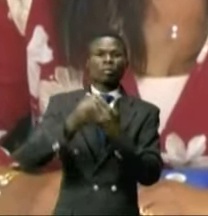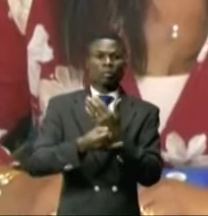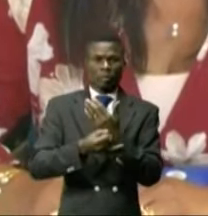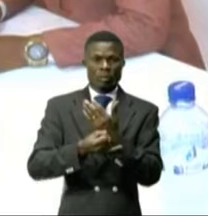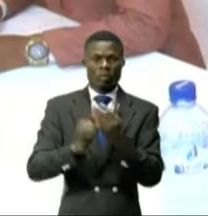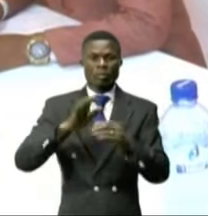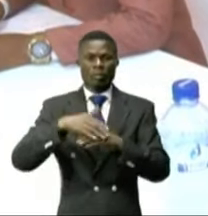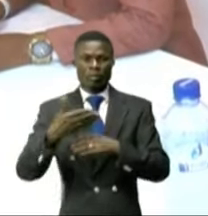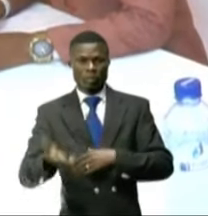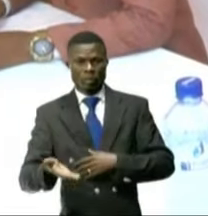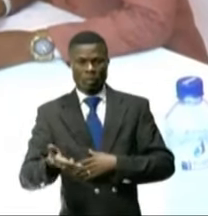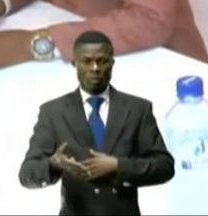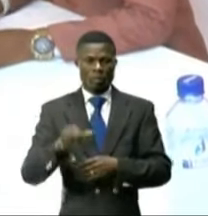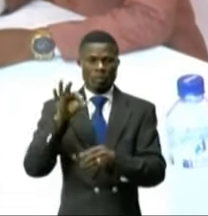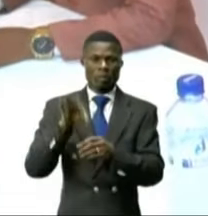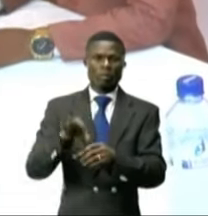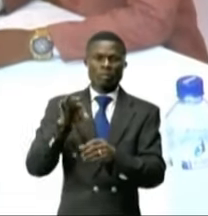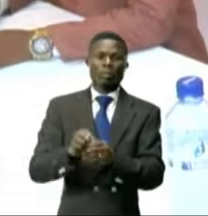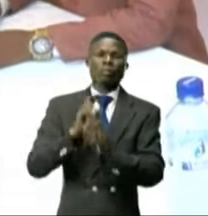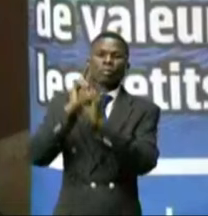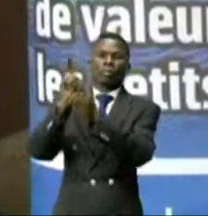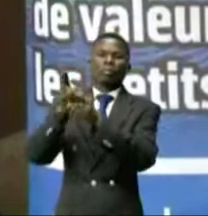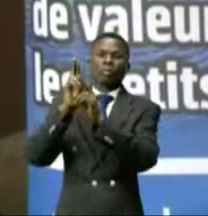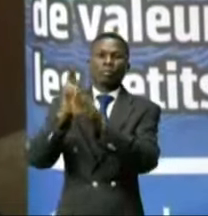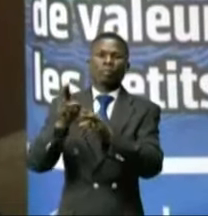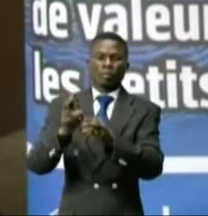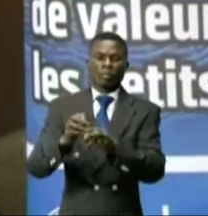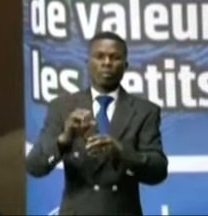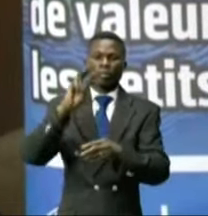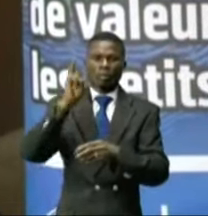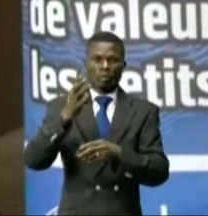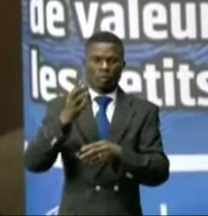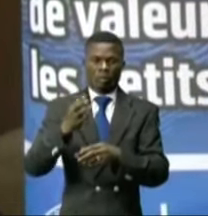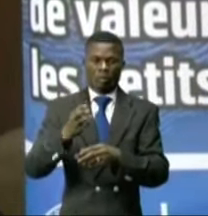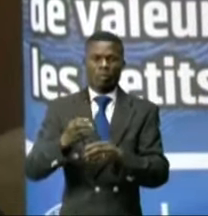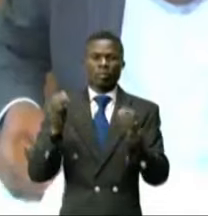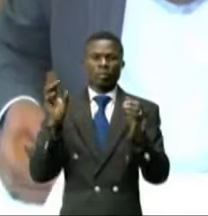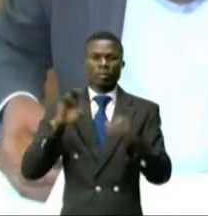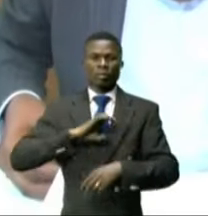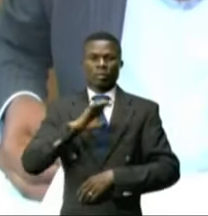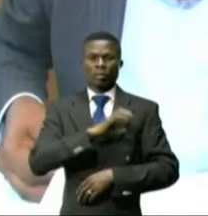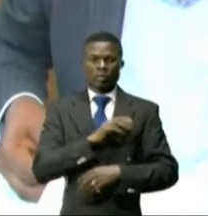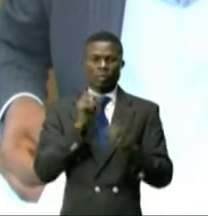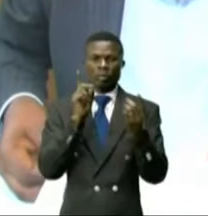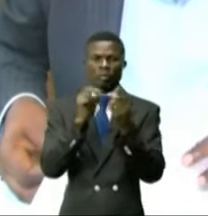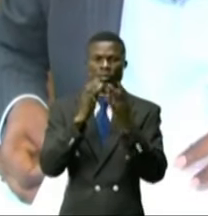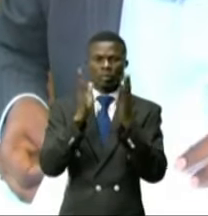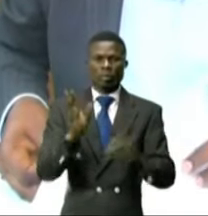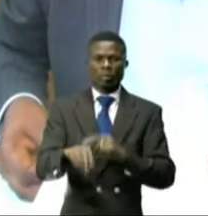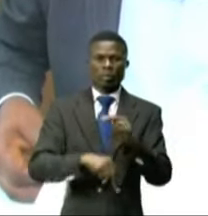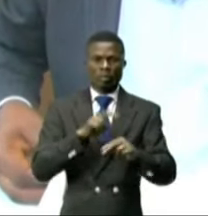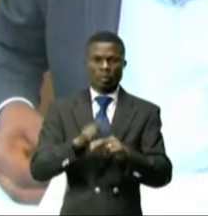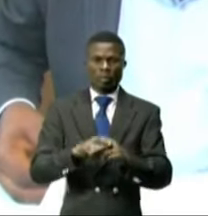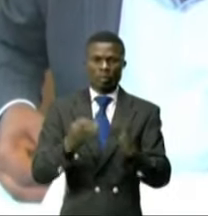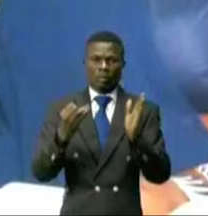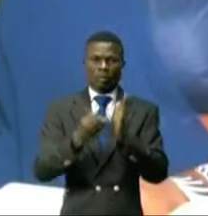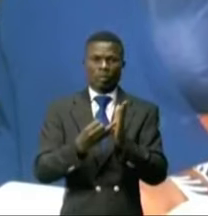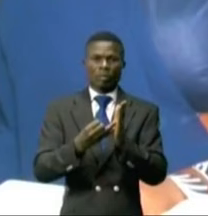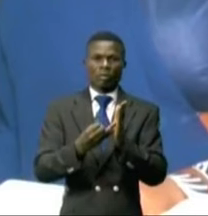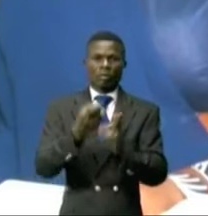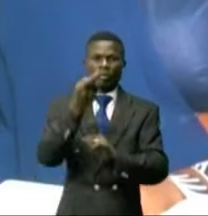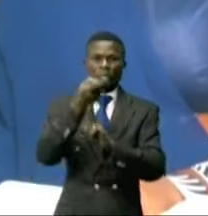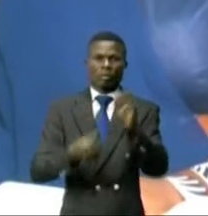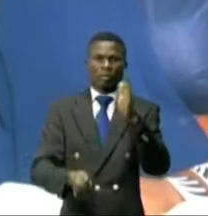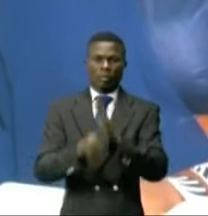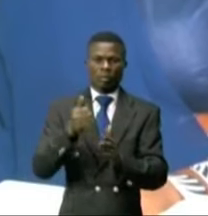s'en est suivi la lecture du rapport de la troisième session du Comité consultatif national tenu le 7 novembre